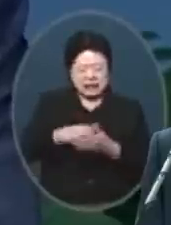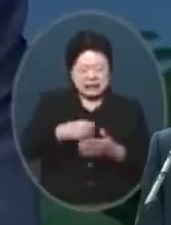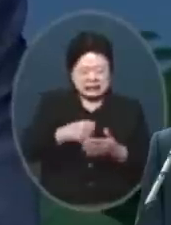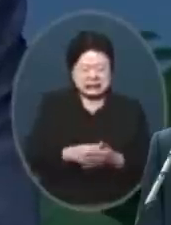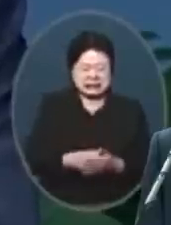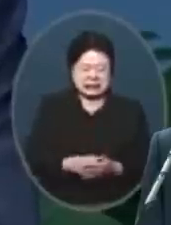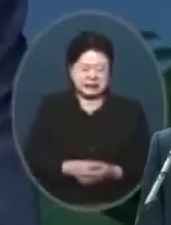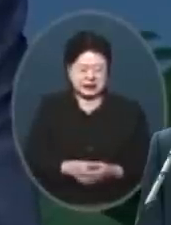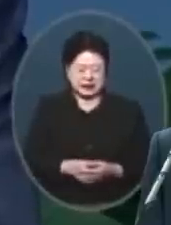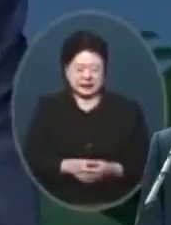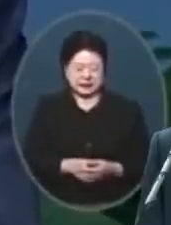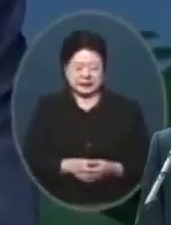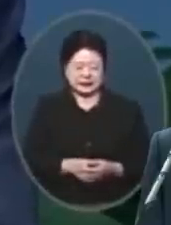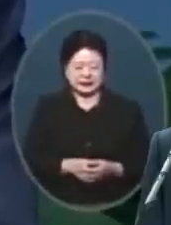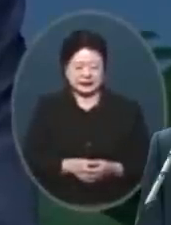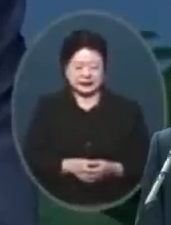하면